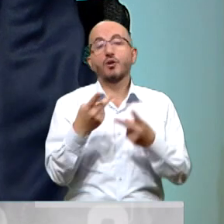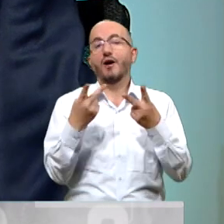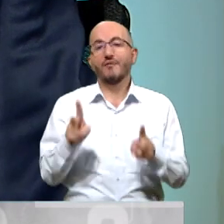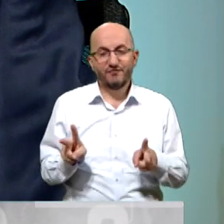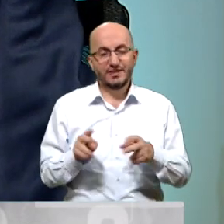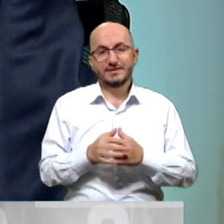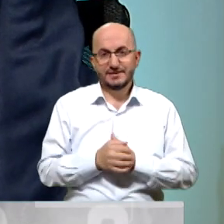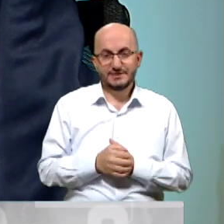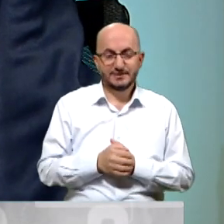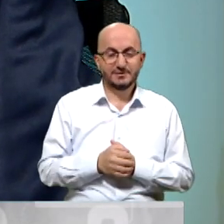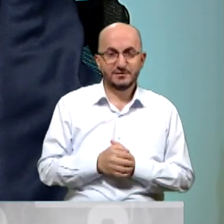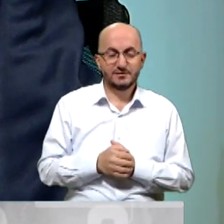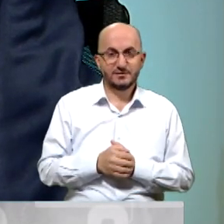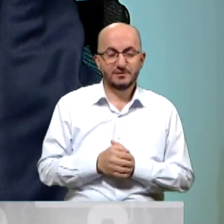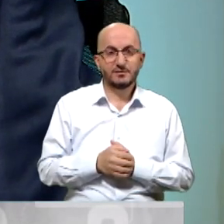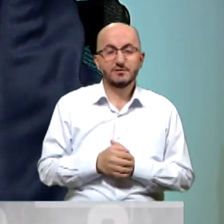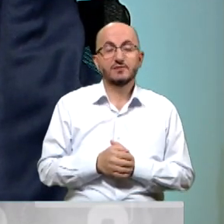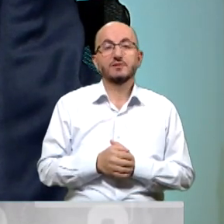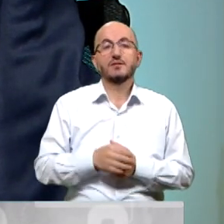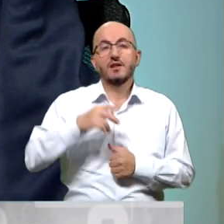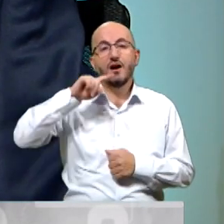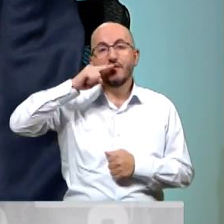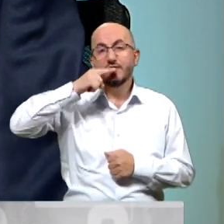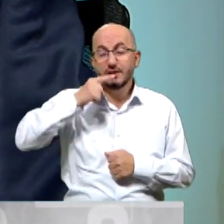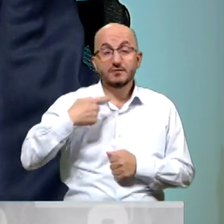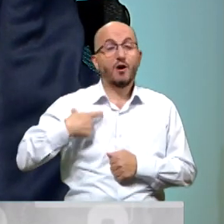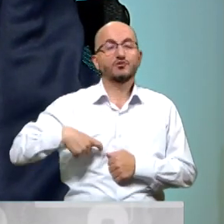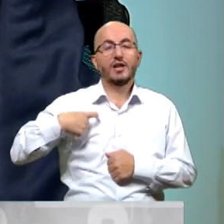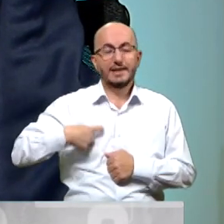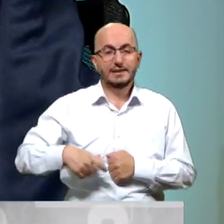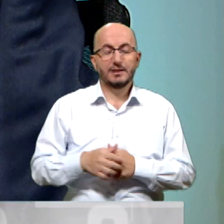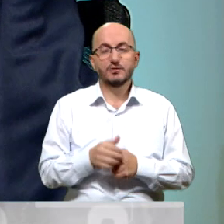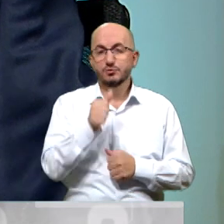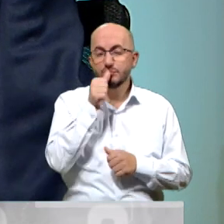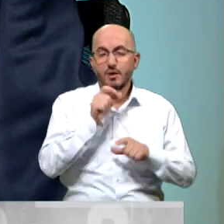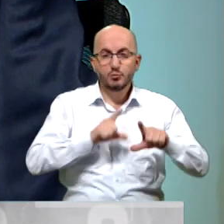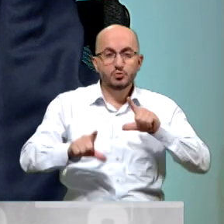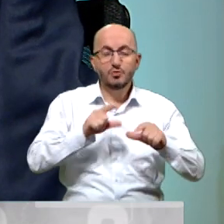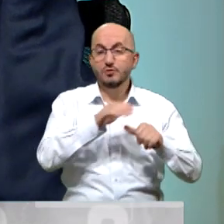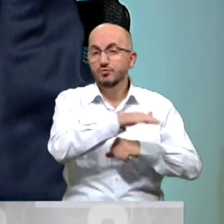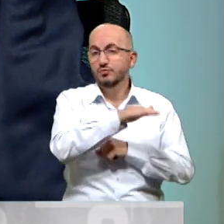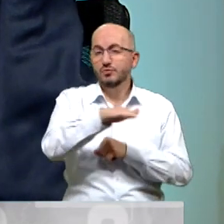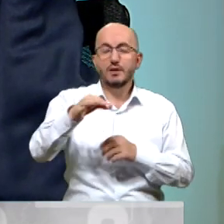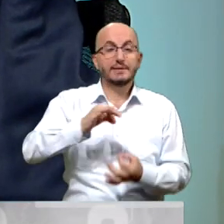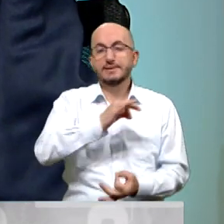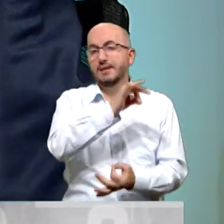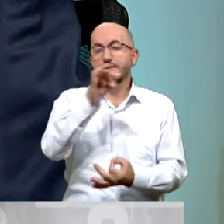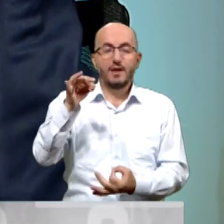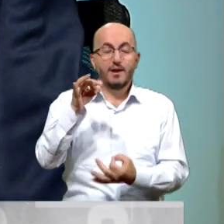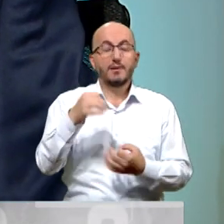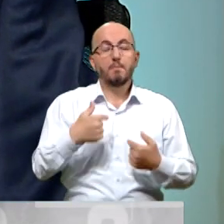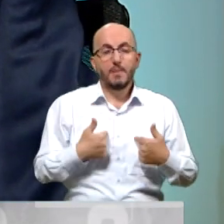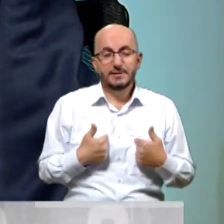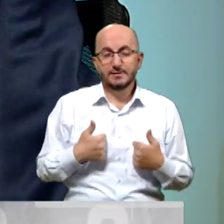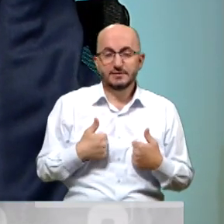affetti. Şimdi Afrika'da özellikle suya muhtaç çocuklar, insanlar,